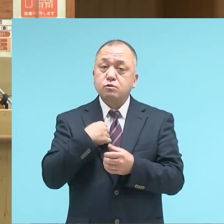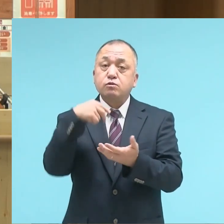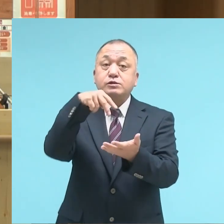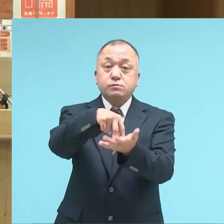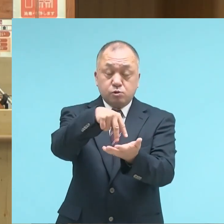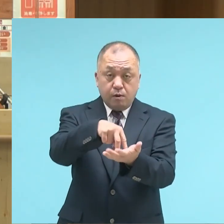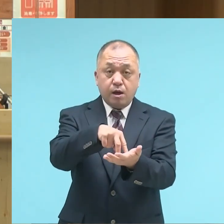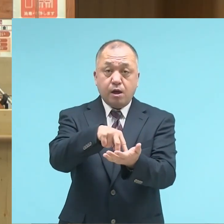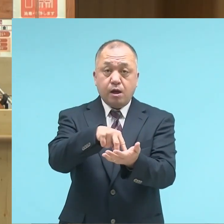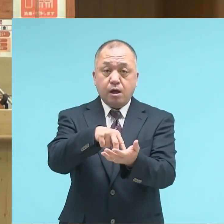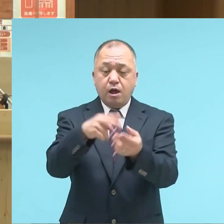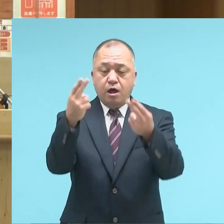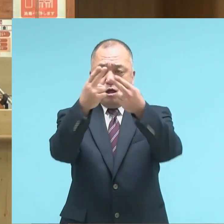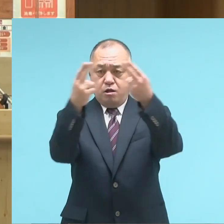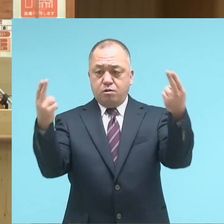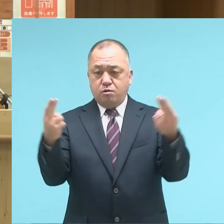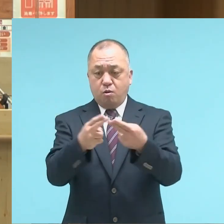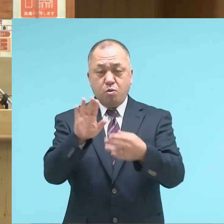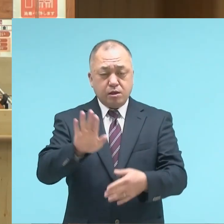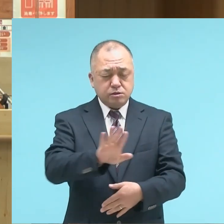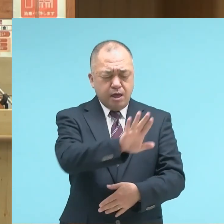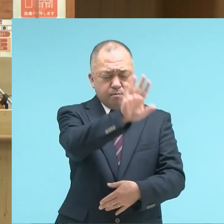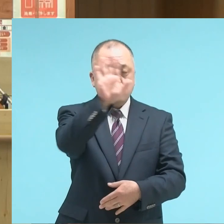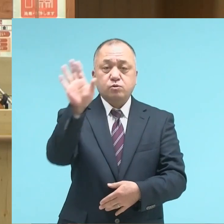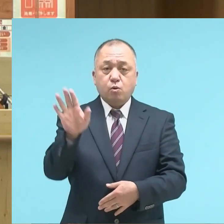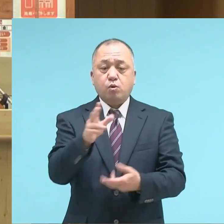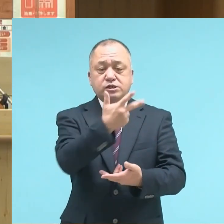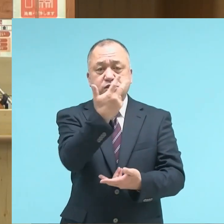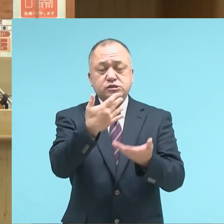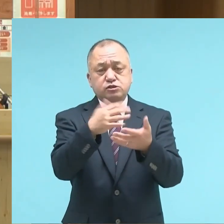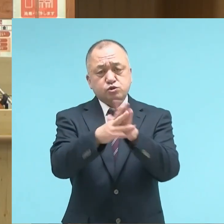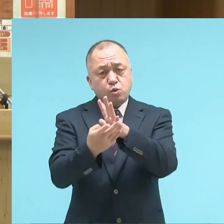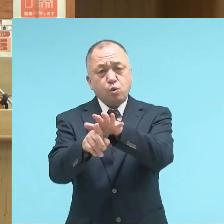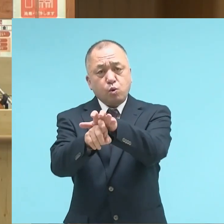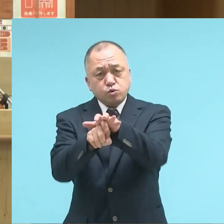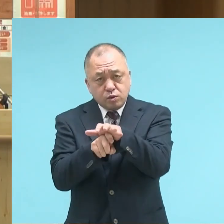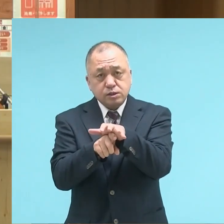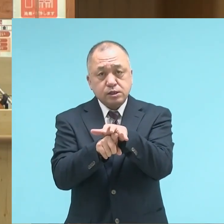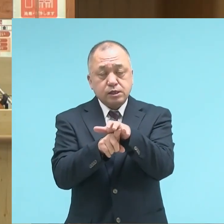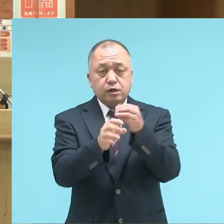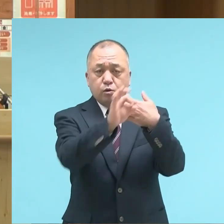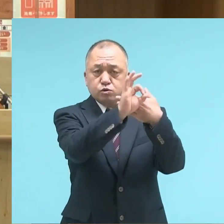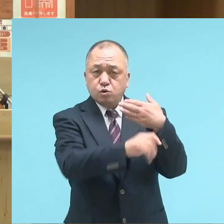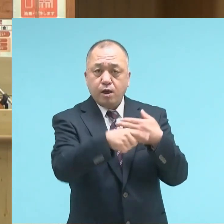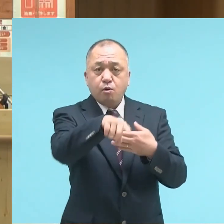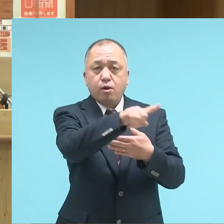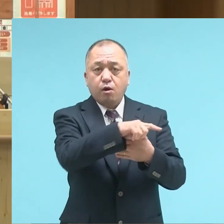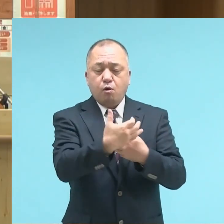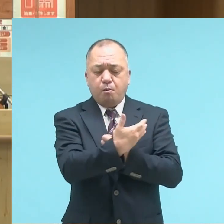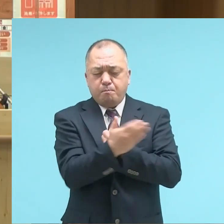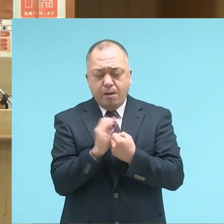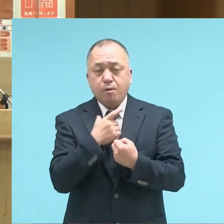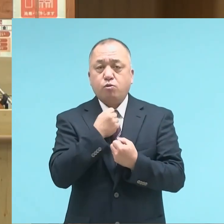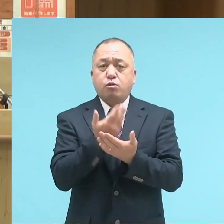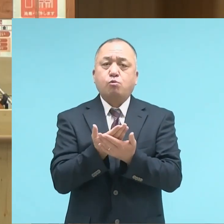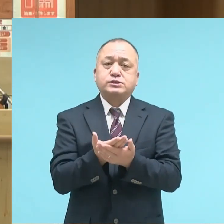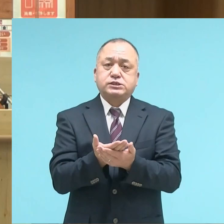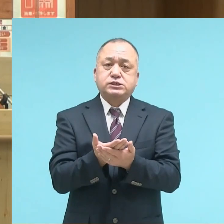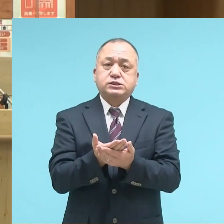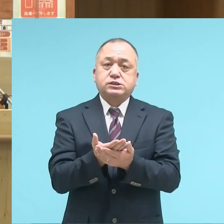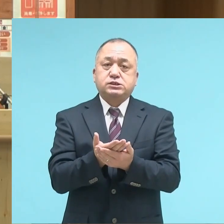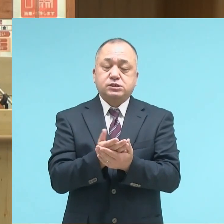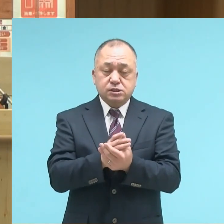ね、道内すべての市町村にこの条例を遵守していただきたいというふうに考えております。